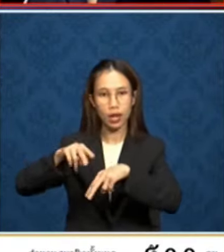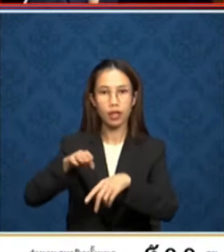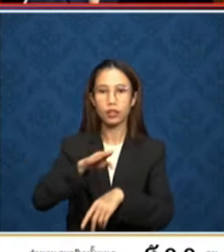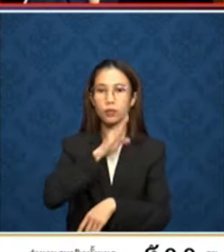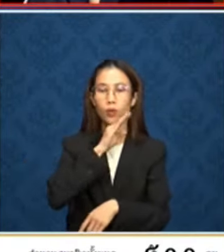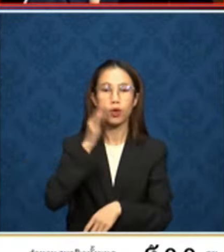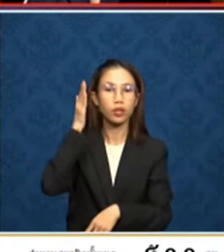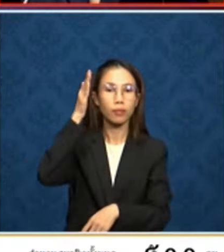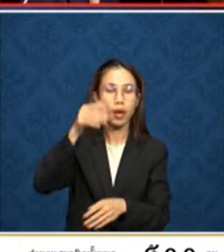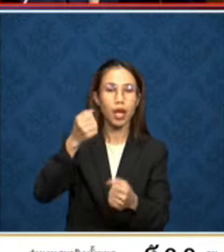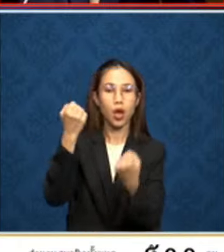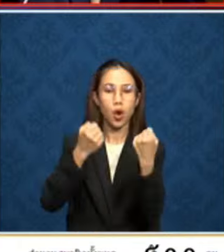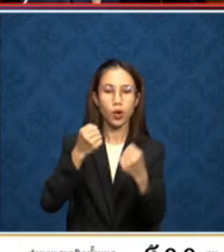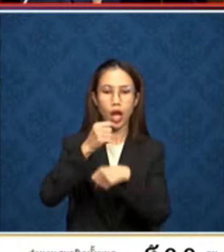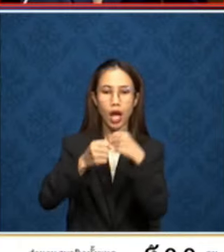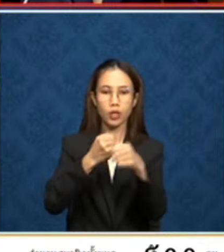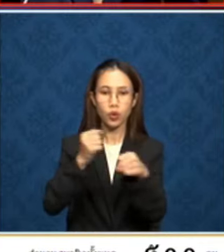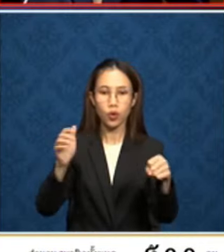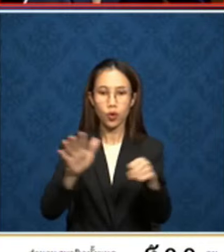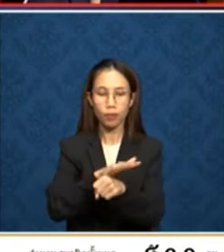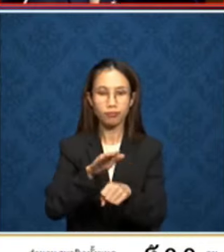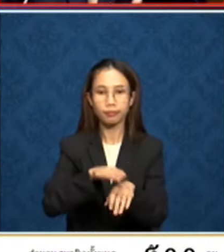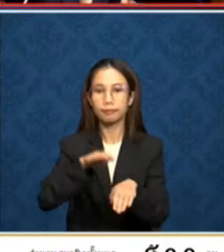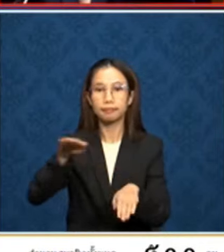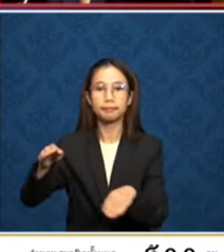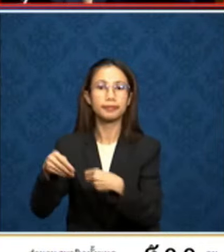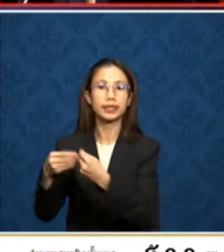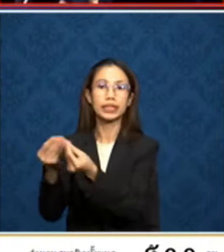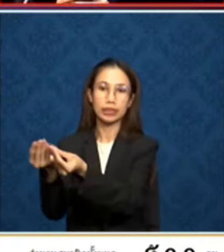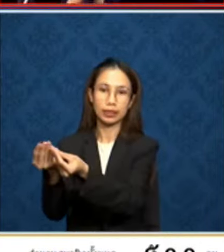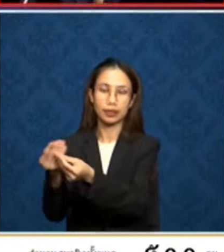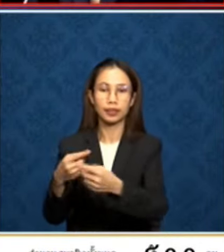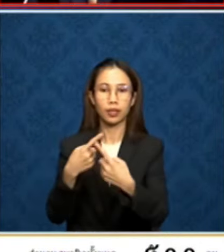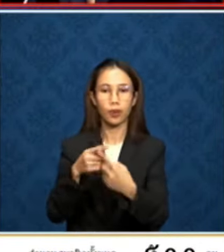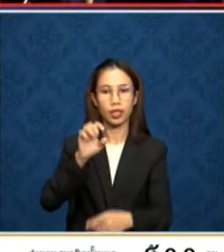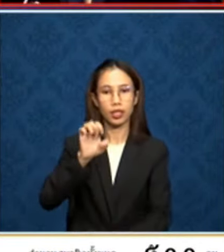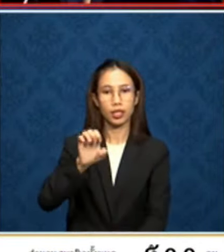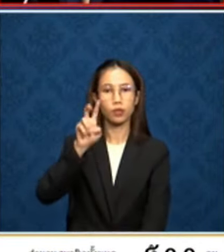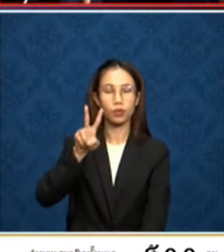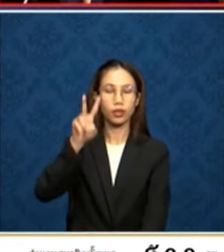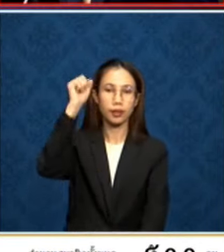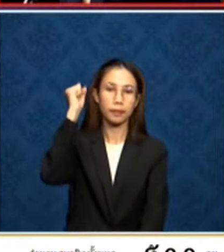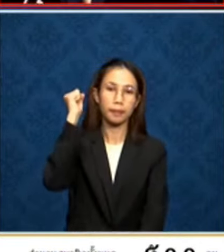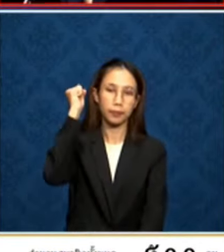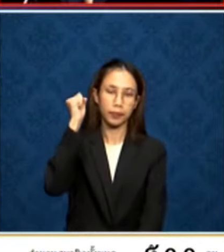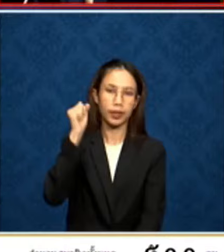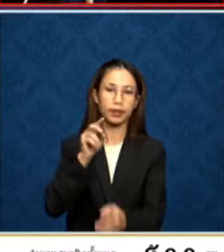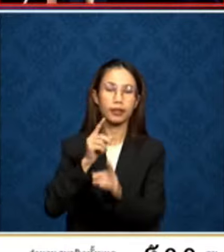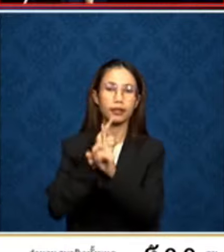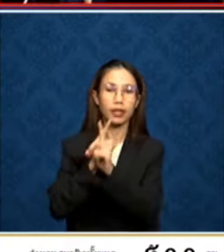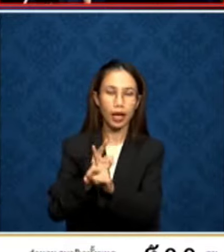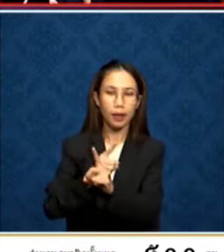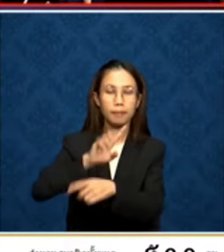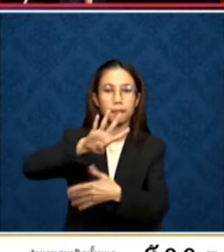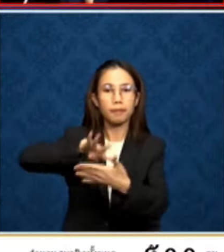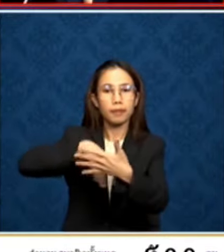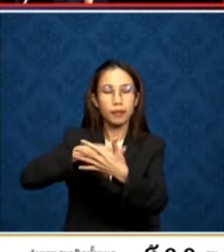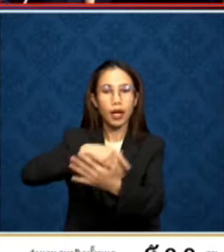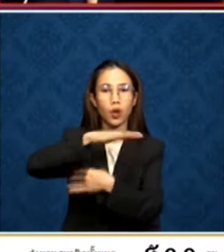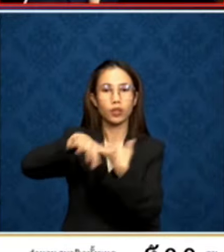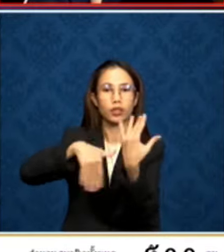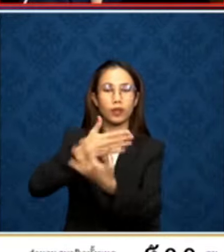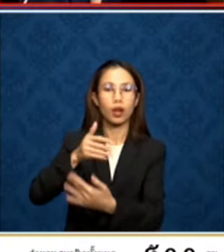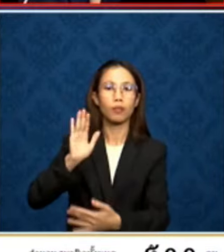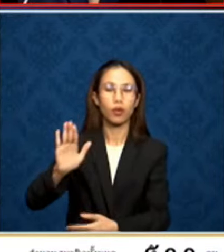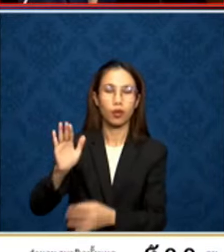ลดหมดสภาพการใช้งาน evbนี้นะคะยังเป็นส่วนหนึ่งของการดำเนินนโยบายคารบอน neutralityของรัฐบาล